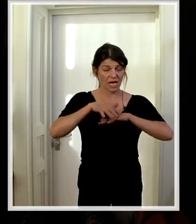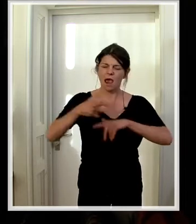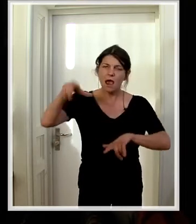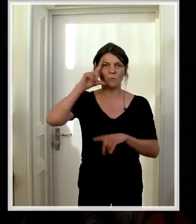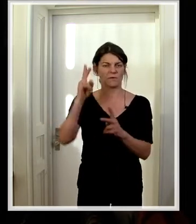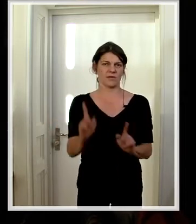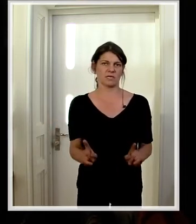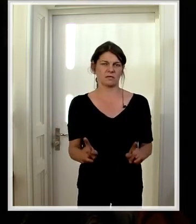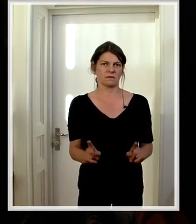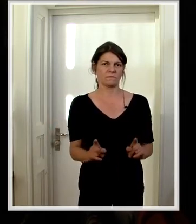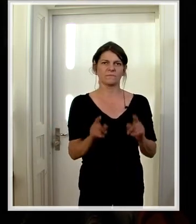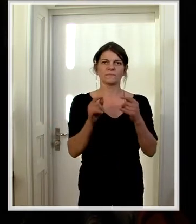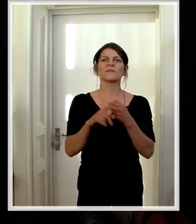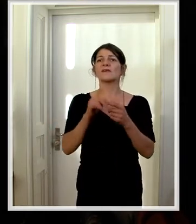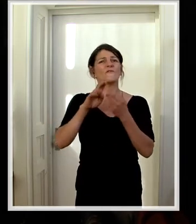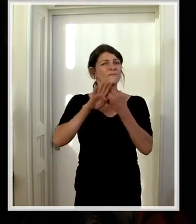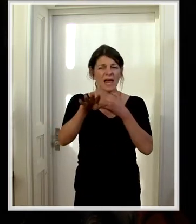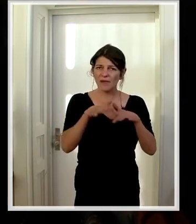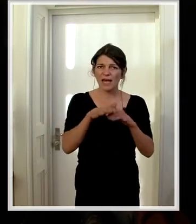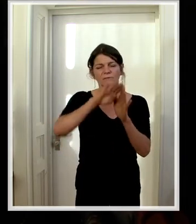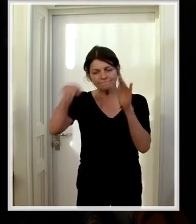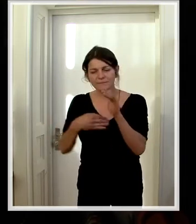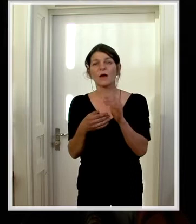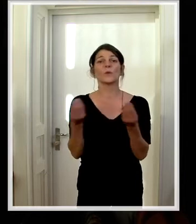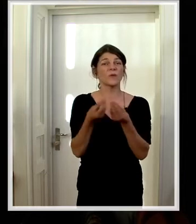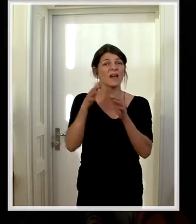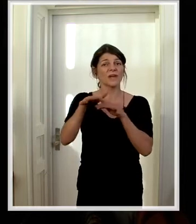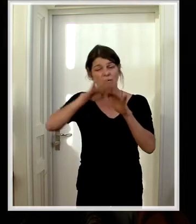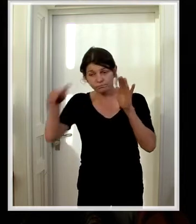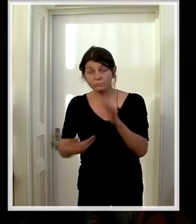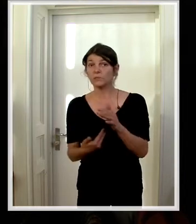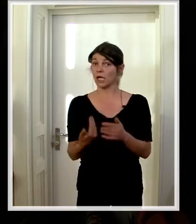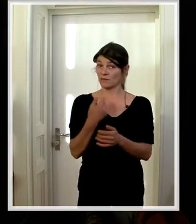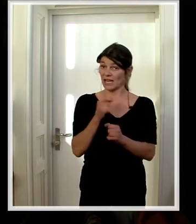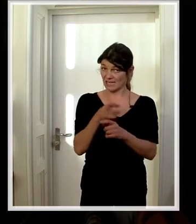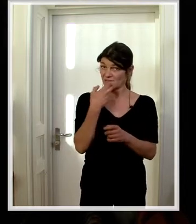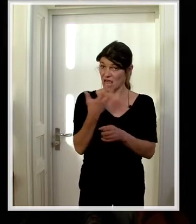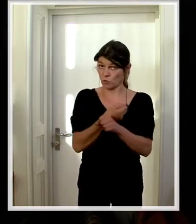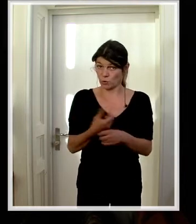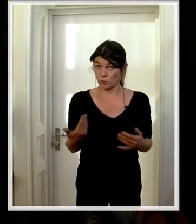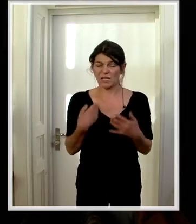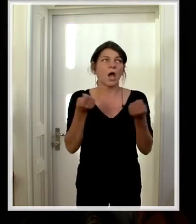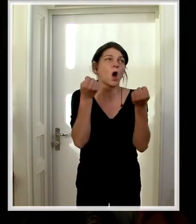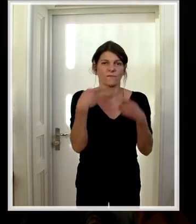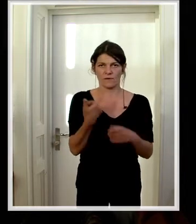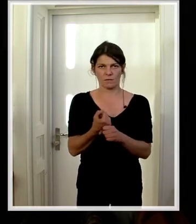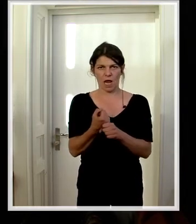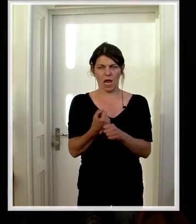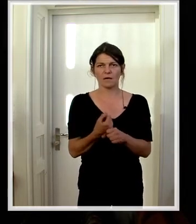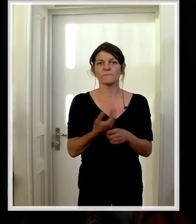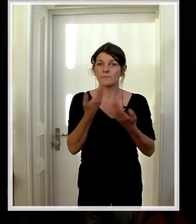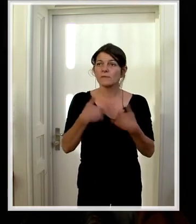Priorität vor dem Fern- und vor dem Güterverkehr. Und darum, wenn wir das für uns nutzen, was ich hoffe, dass wir es tun, mit